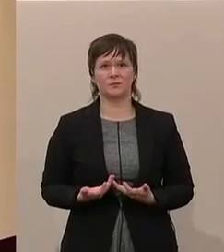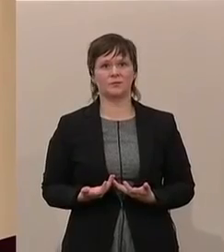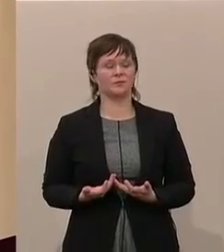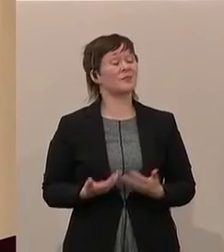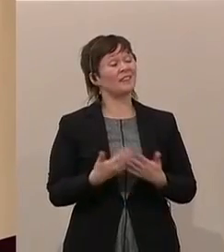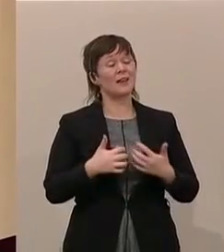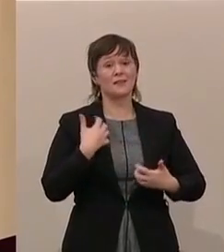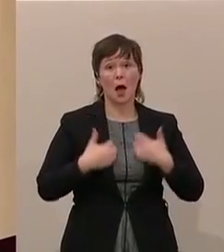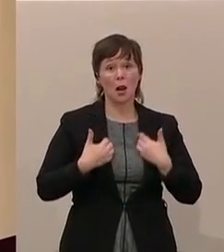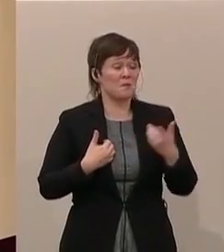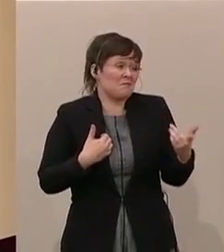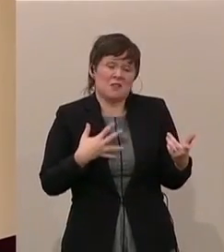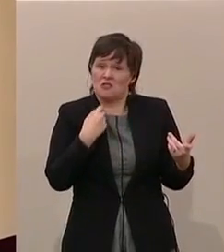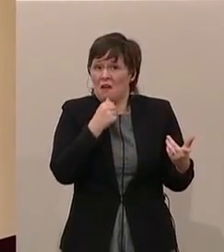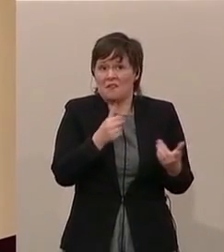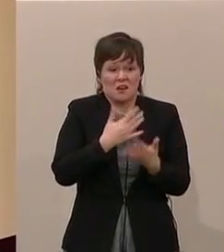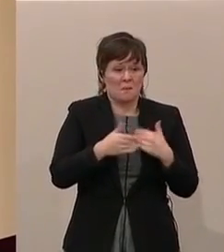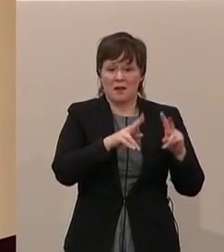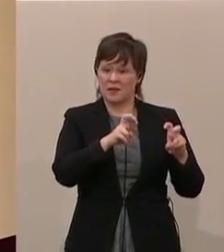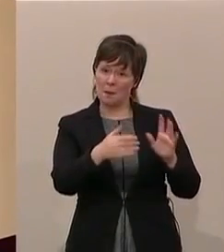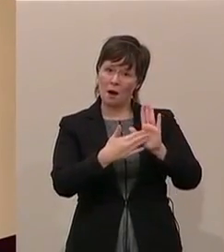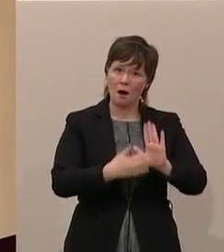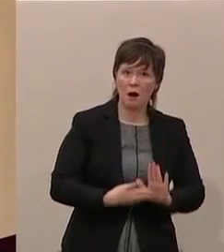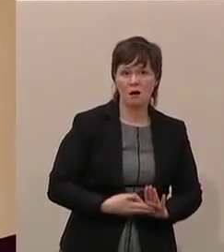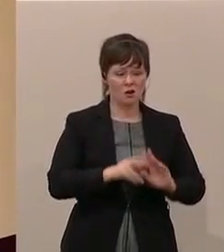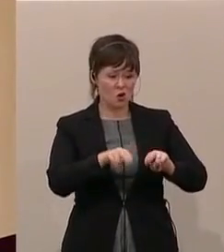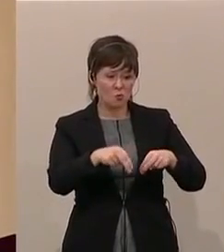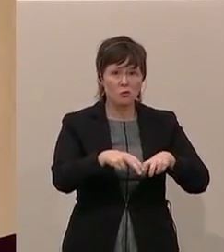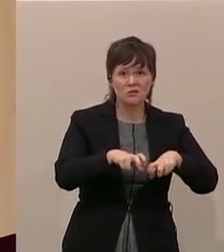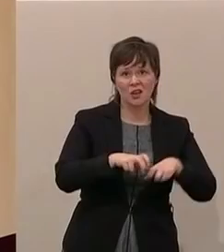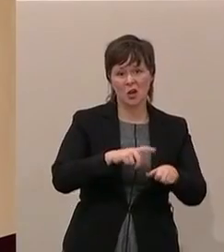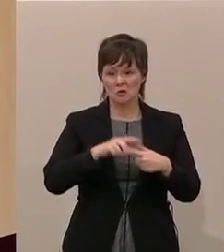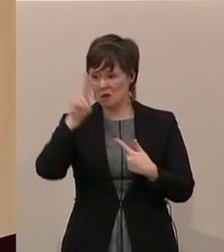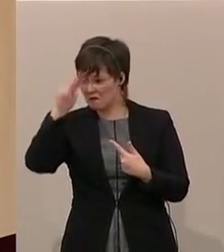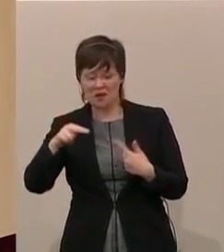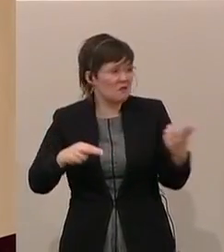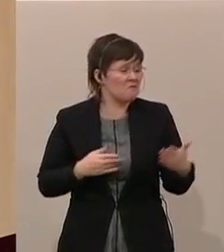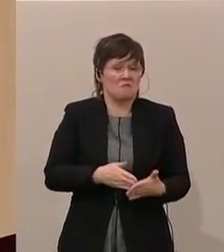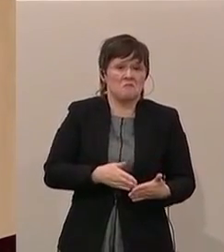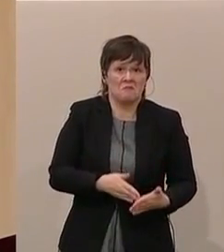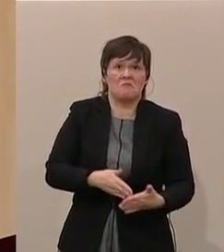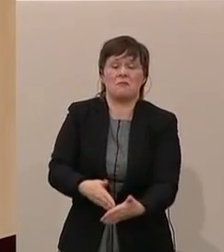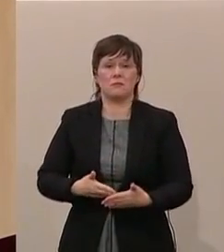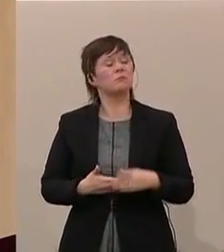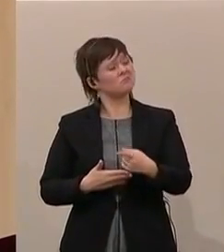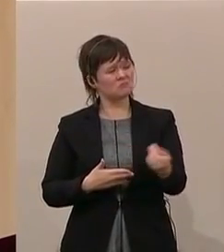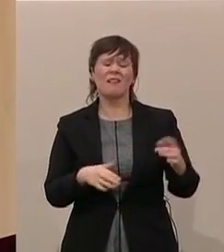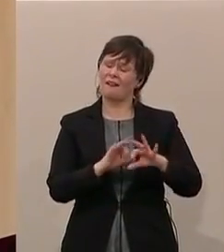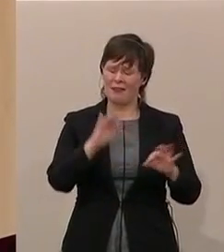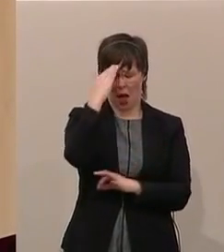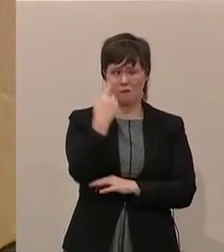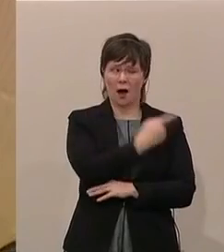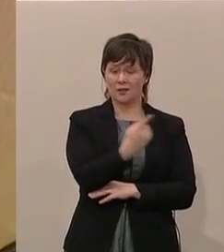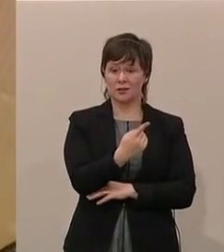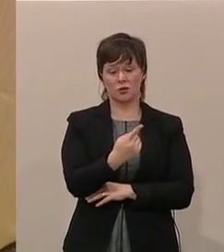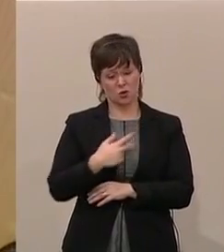Sie bringen keine Kilometer auf die Straße. Weder im Bund noch in Wien. Es geht nichts weiter, weil Sie genau wissen, dass das neue soziale